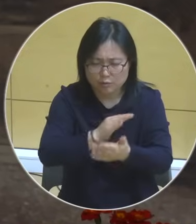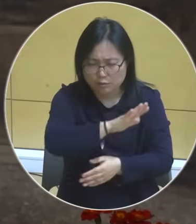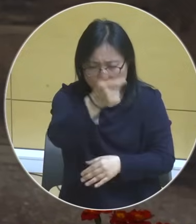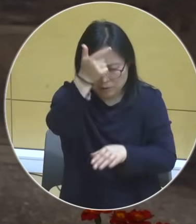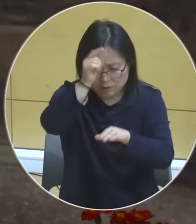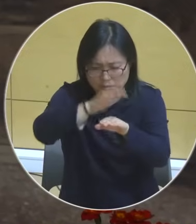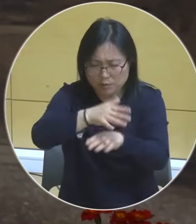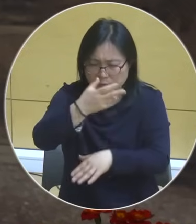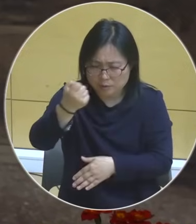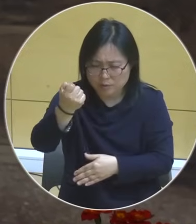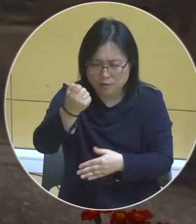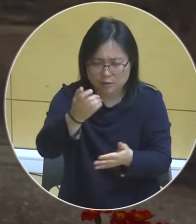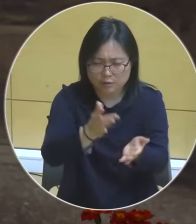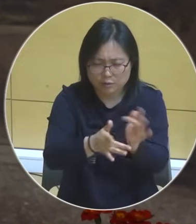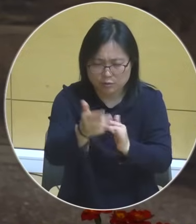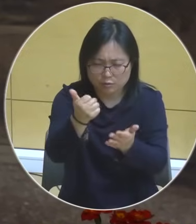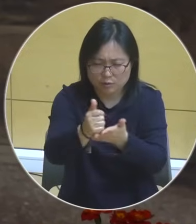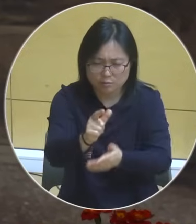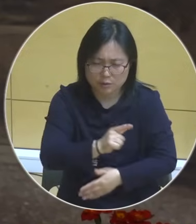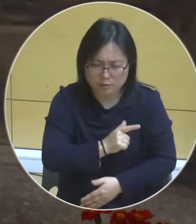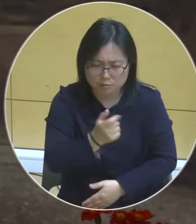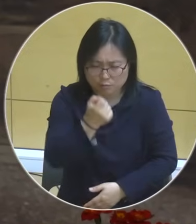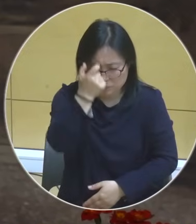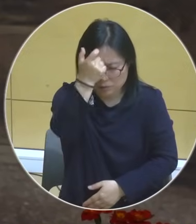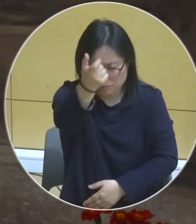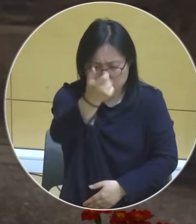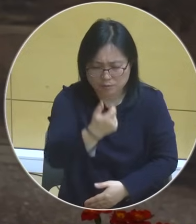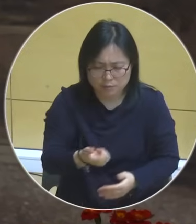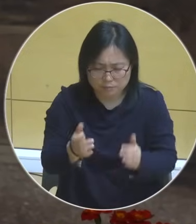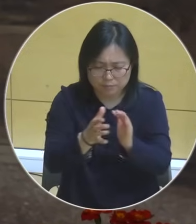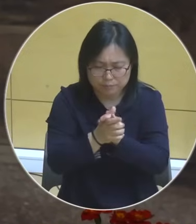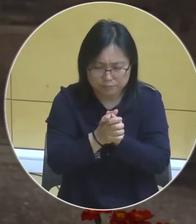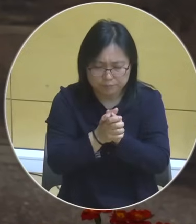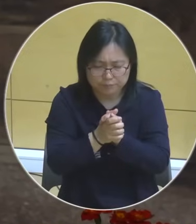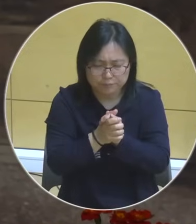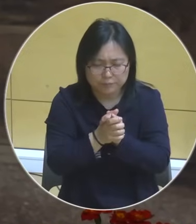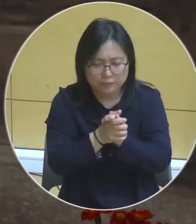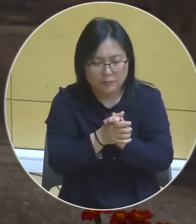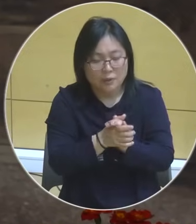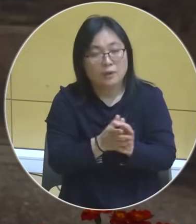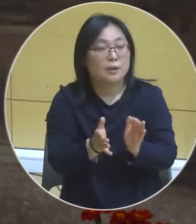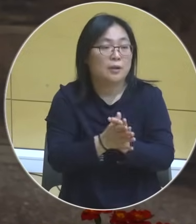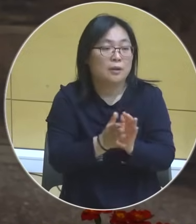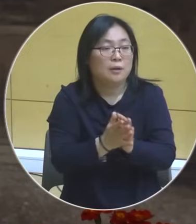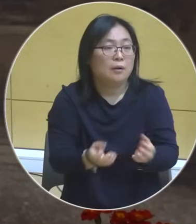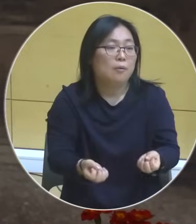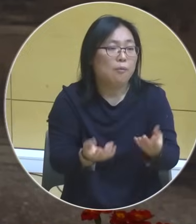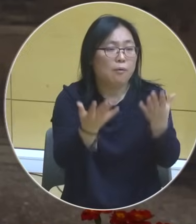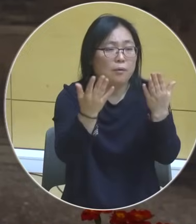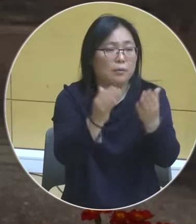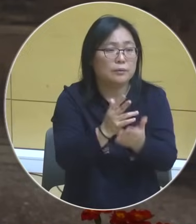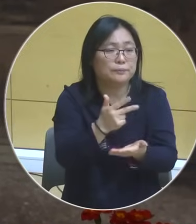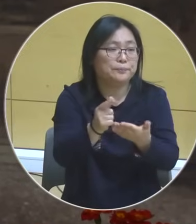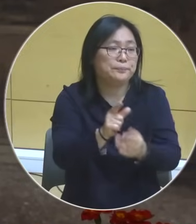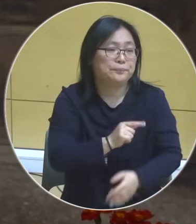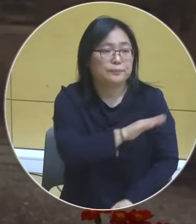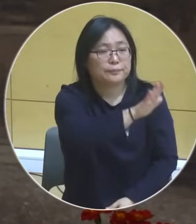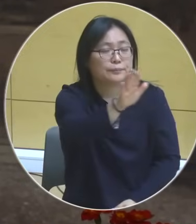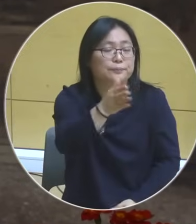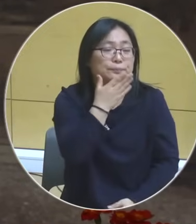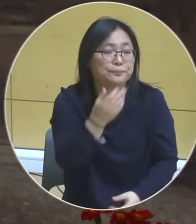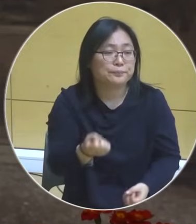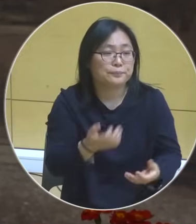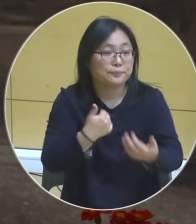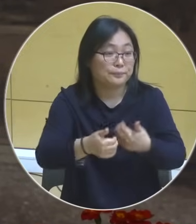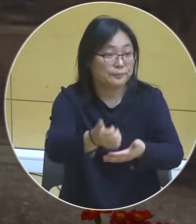예배를 받으시는 예수님의 이름으로 기도드리옵나이다. 아멘. 할렐루야. 주님의 이름으로 여러분을